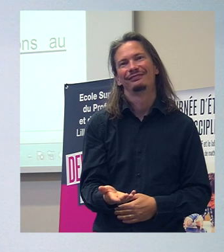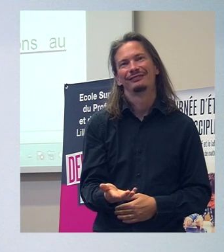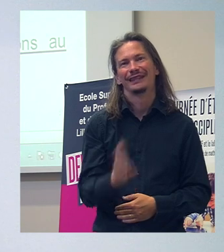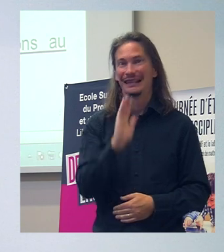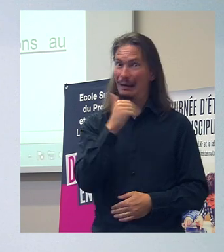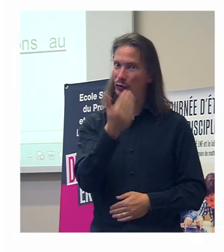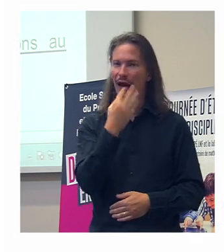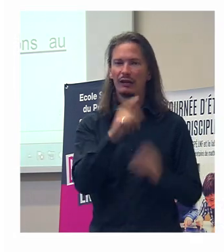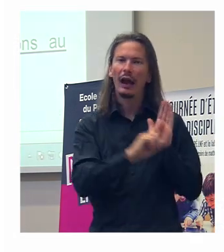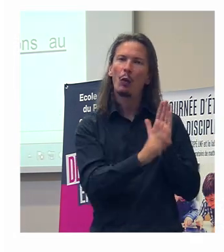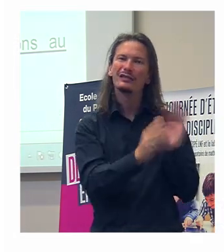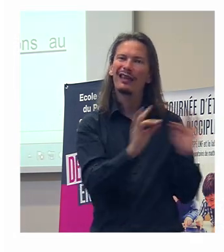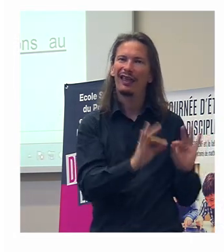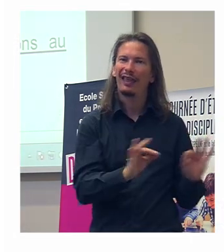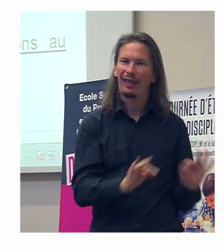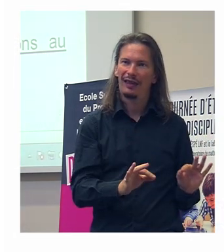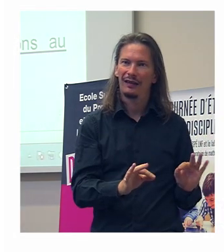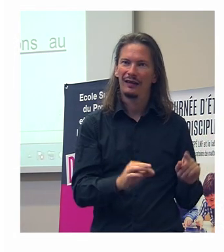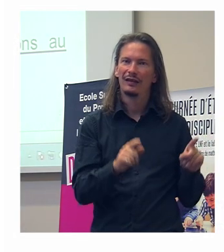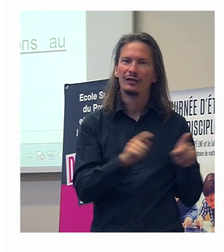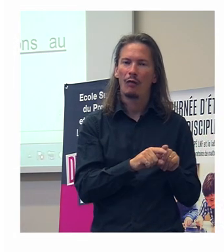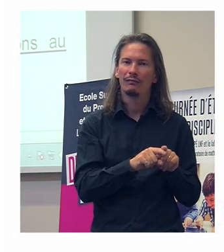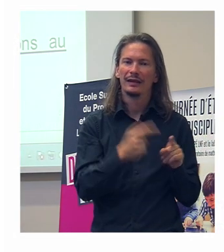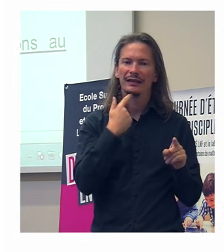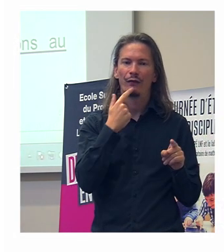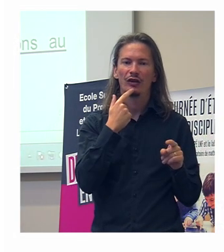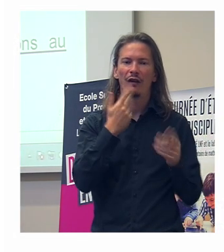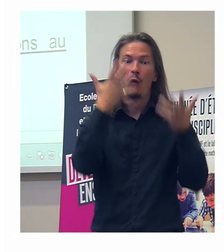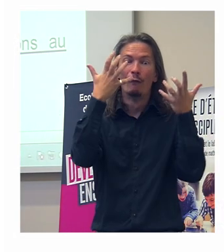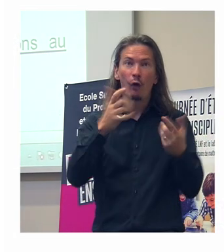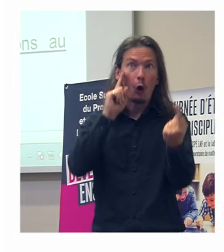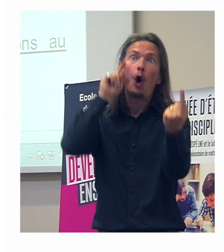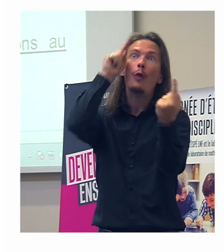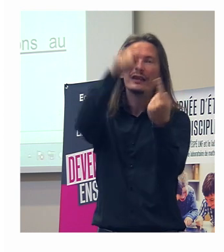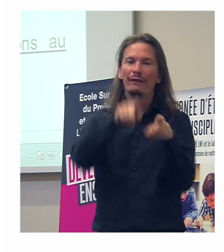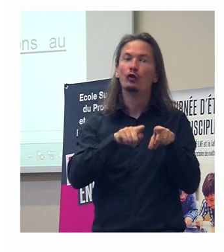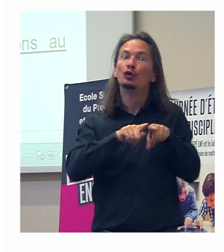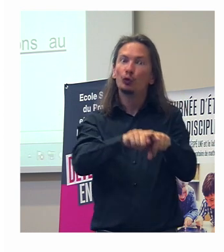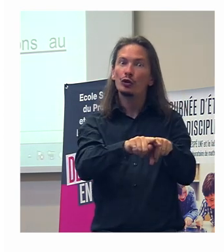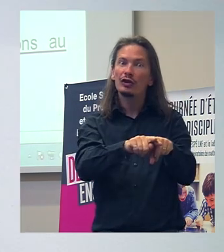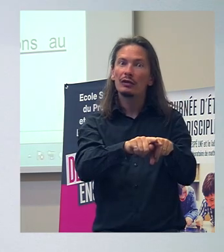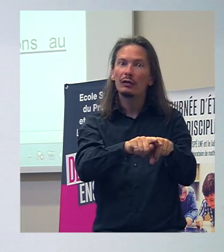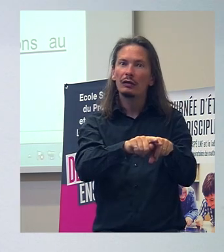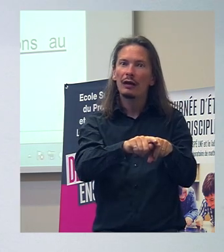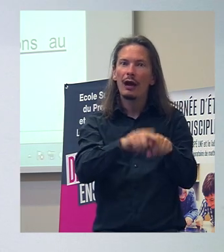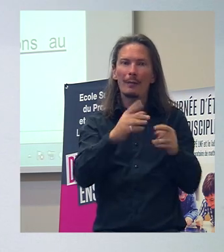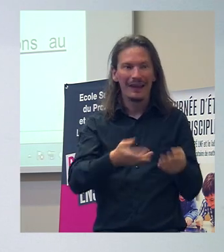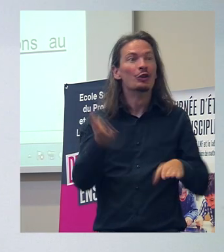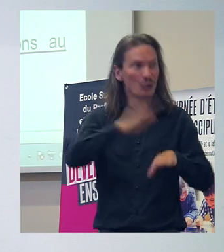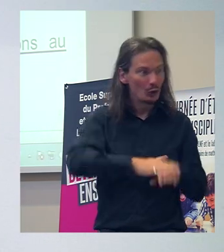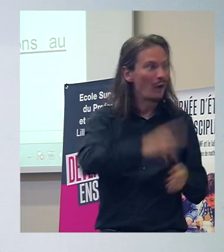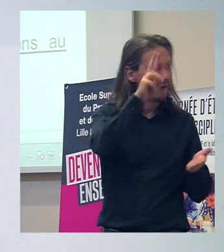les énoncés sont des prétentions au juste qui ne sont pas forcément